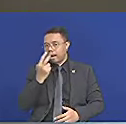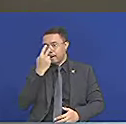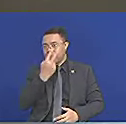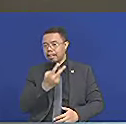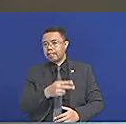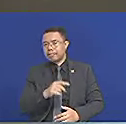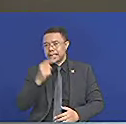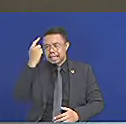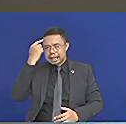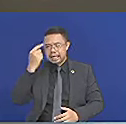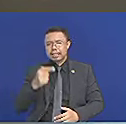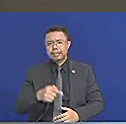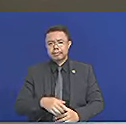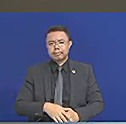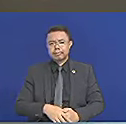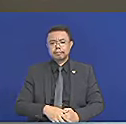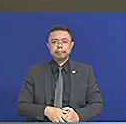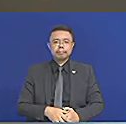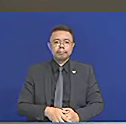saudaraku.